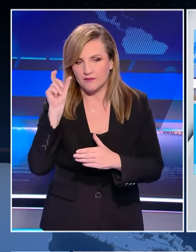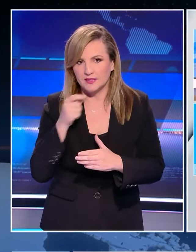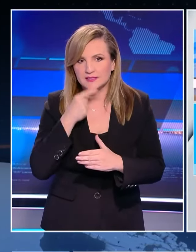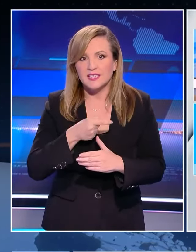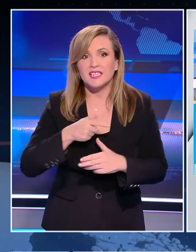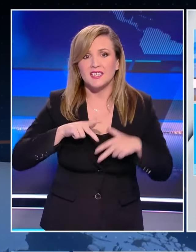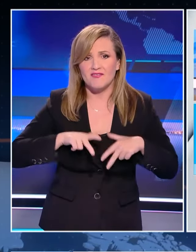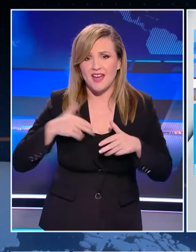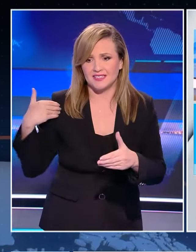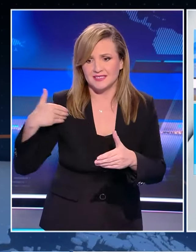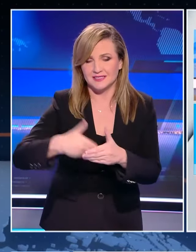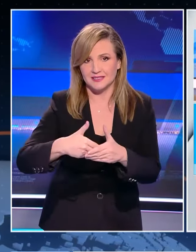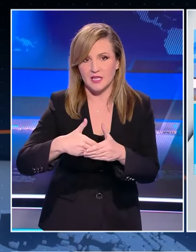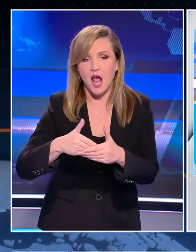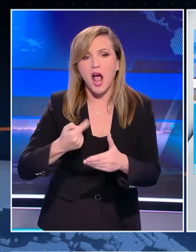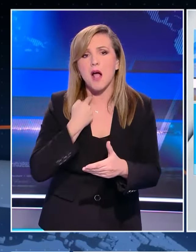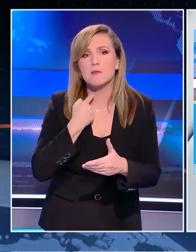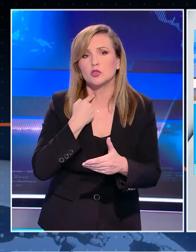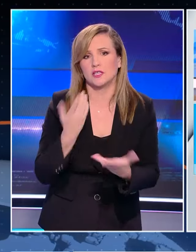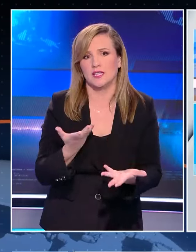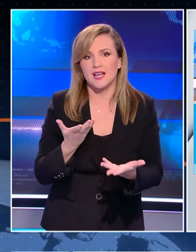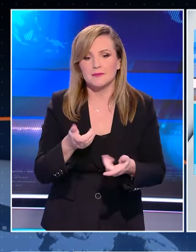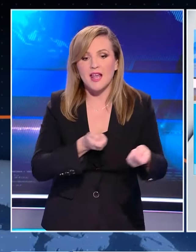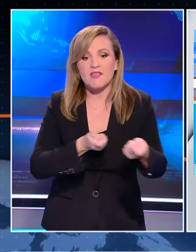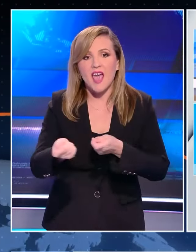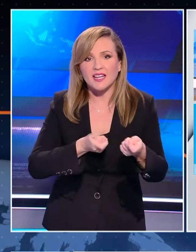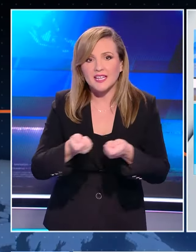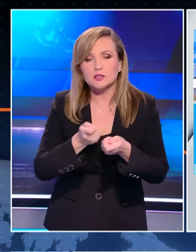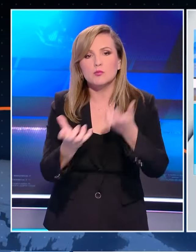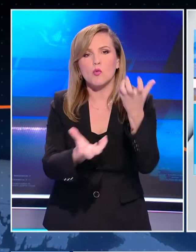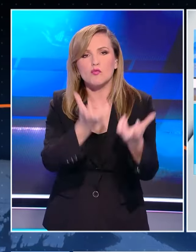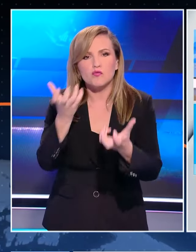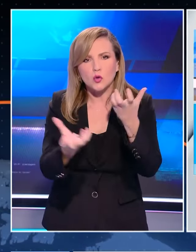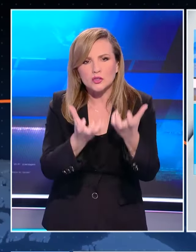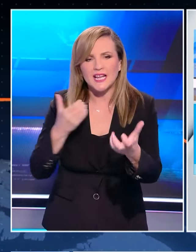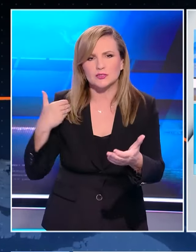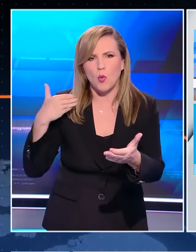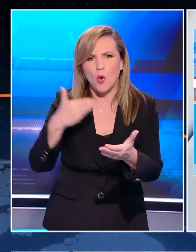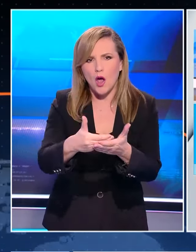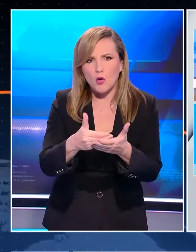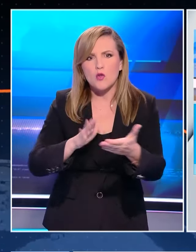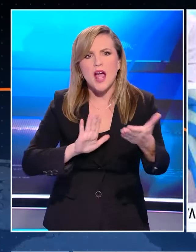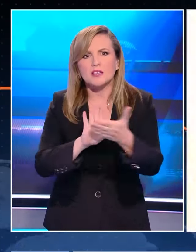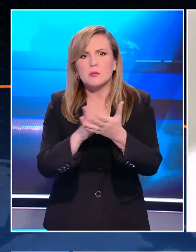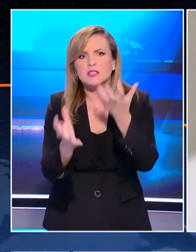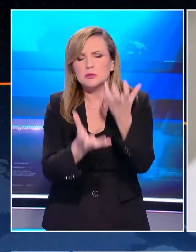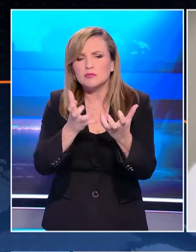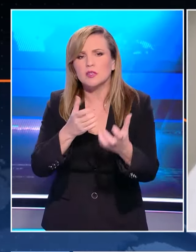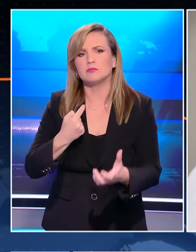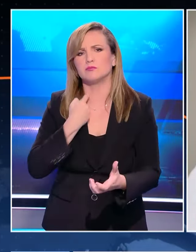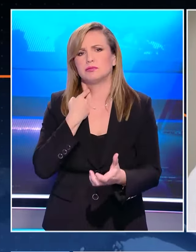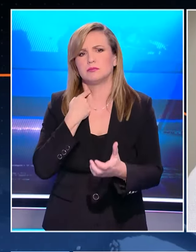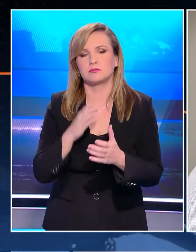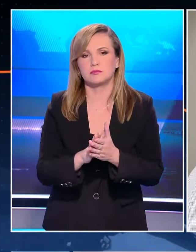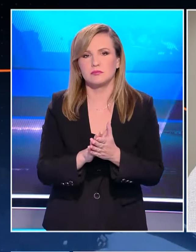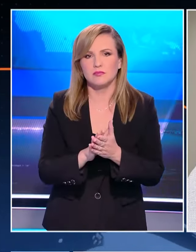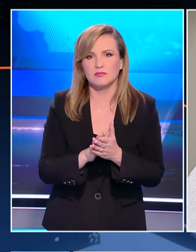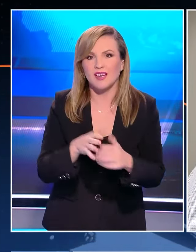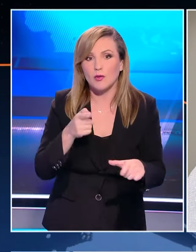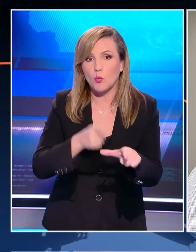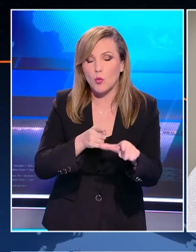μπόρεσε να διαχειριστεί με επιτυχία, μάλλον διαχειρίστηκε με πλήρης αποτυχία το θέμα των πυρκαγιών. Προκαλεί εξαγγελία